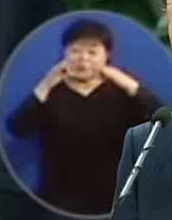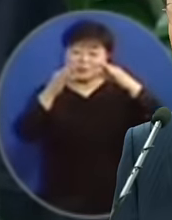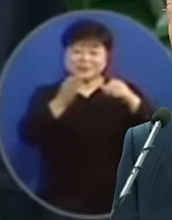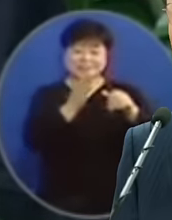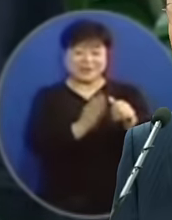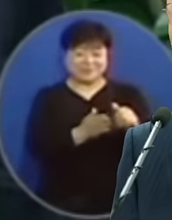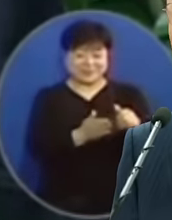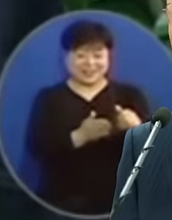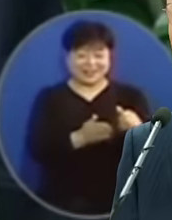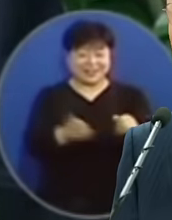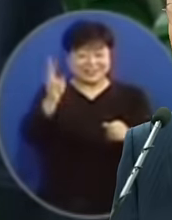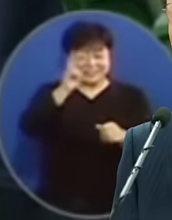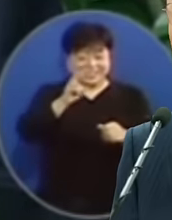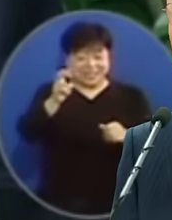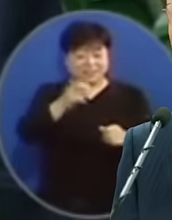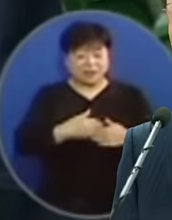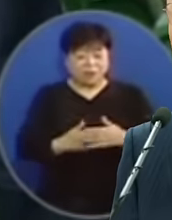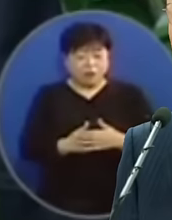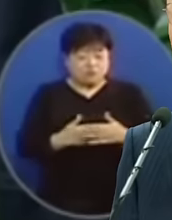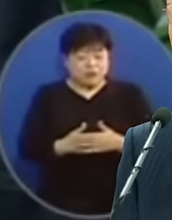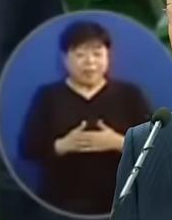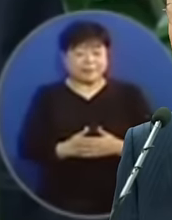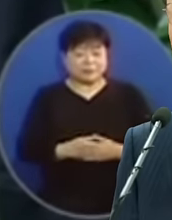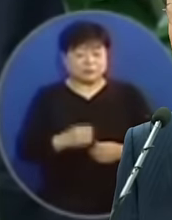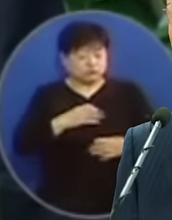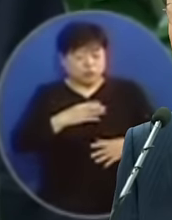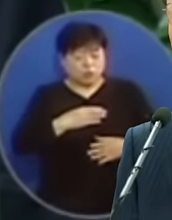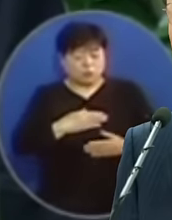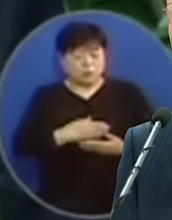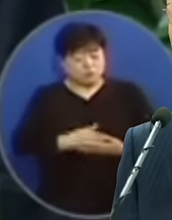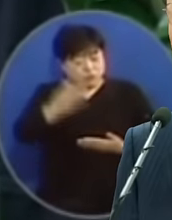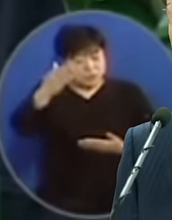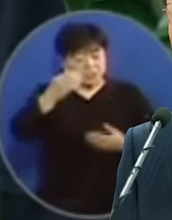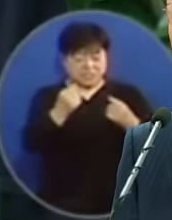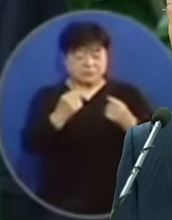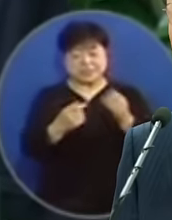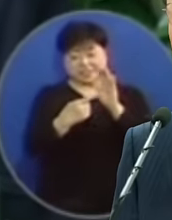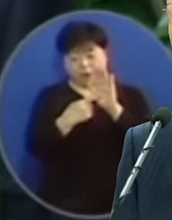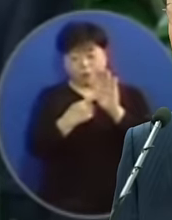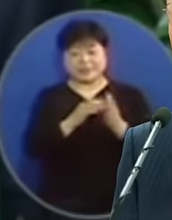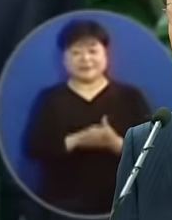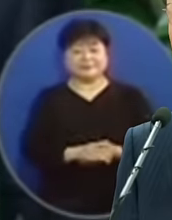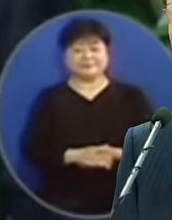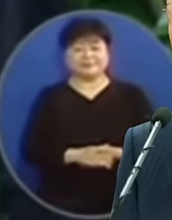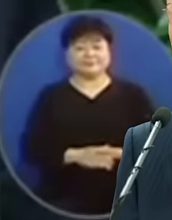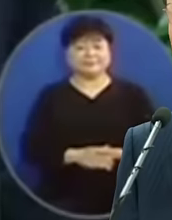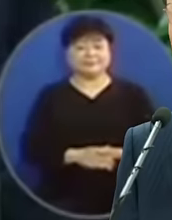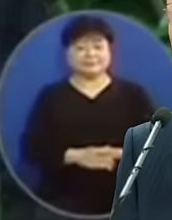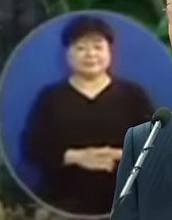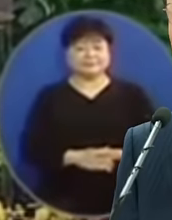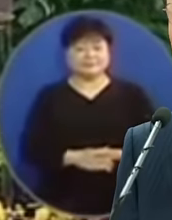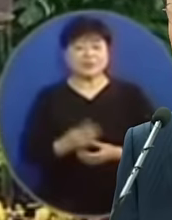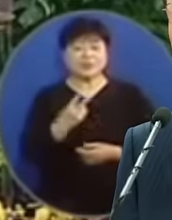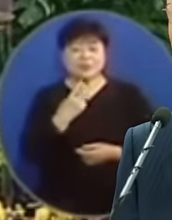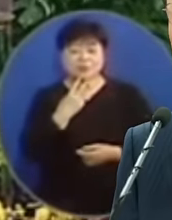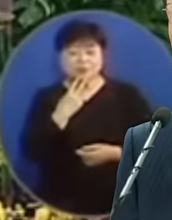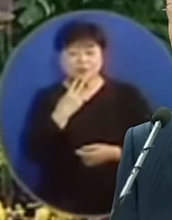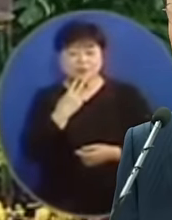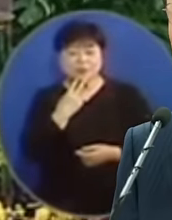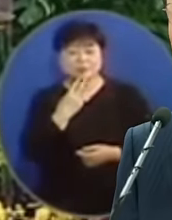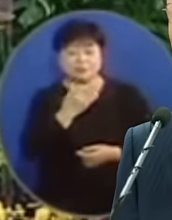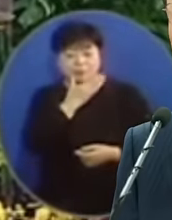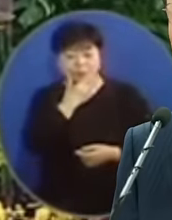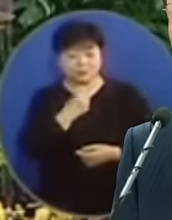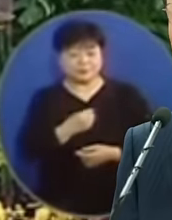부르십시오. 찬양은 불안과 공포를 제거하는 위대한 힘이 되어주시는 것입니다. 요한복음 16장